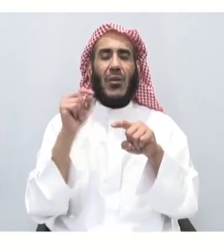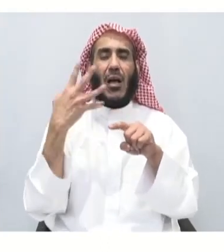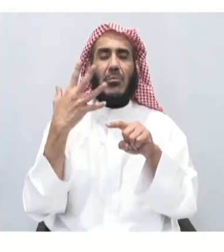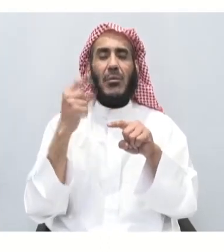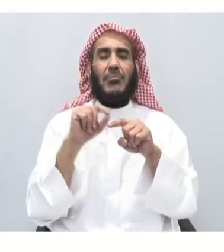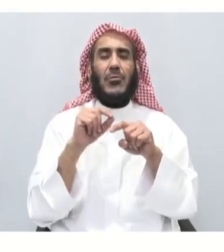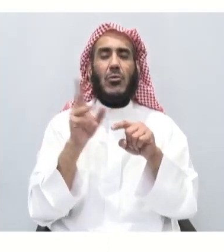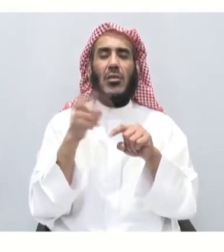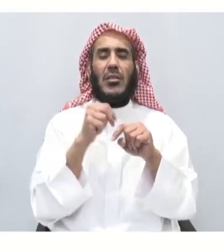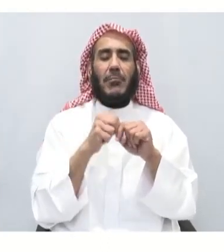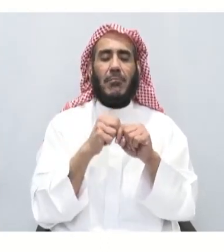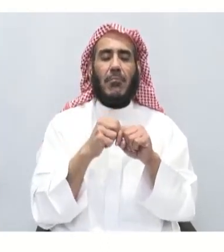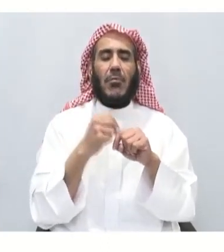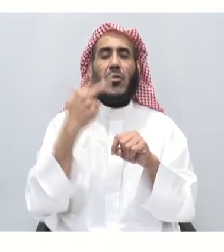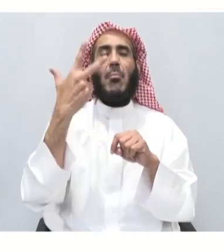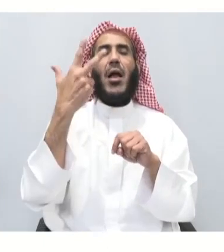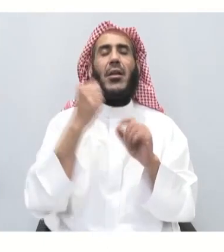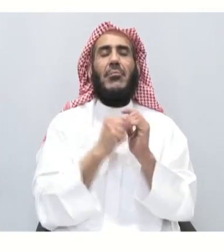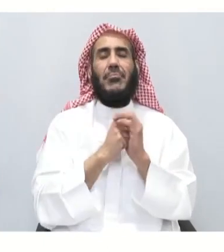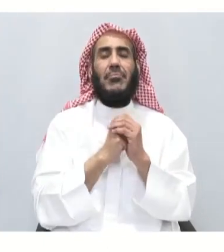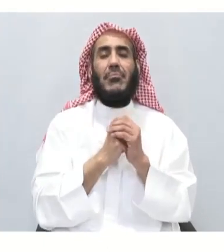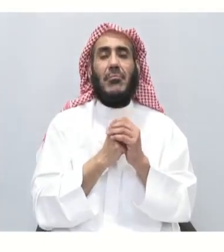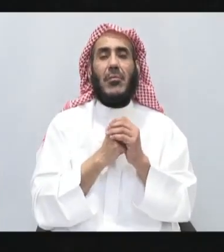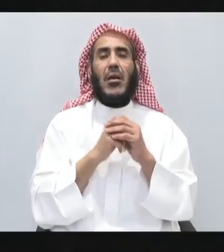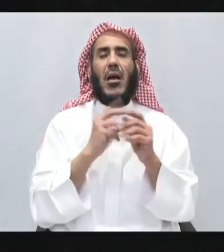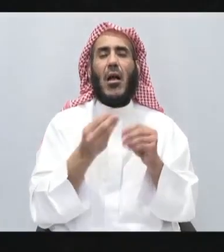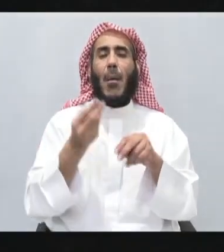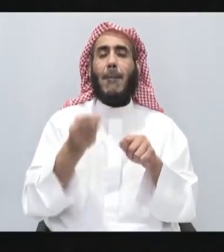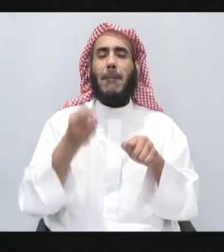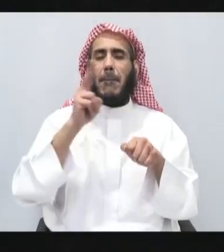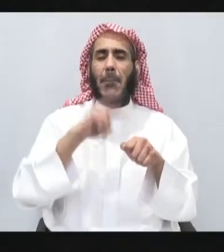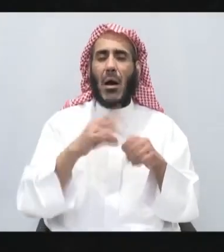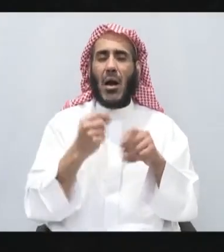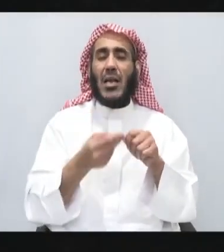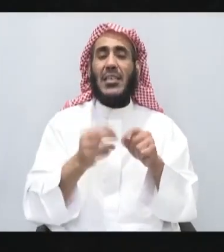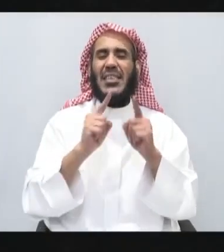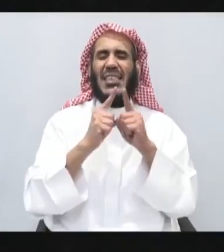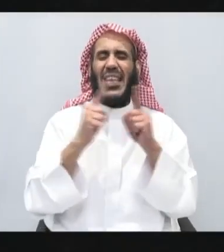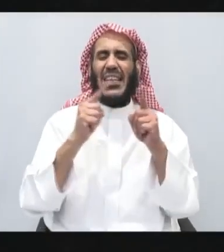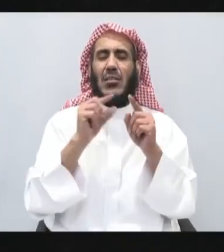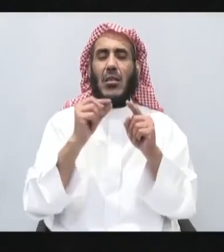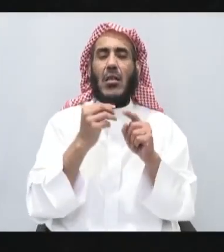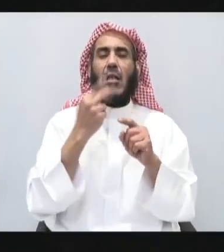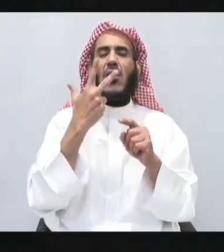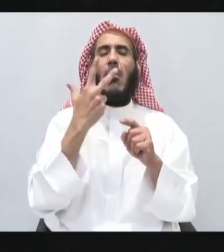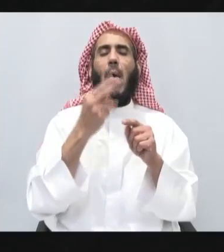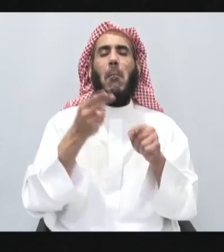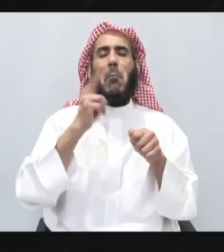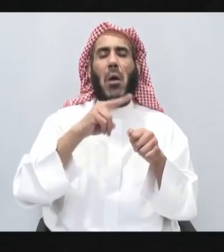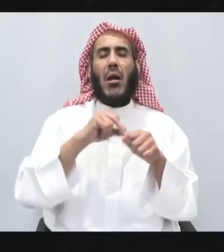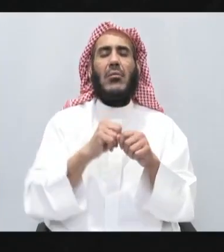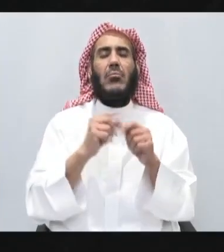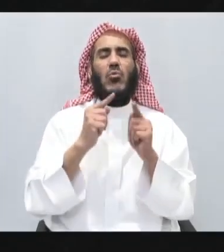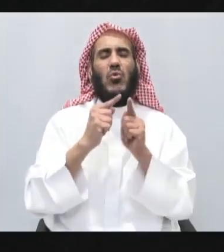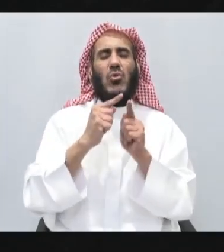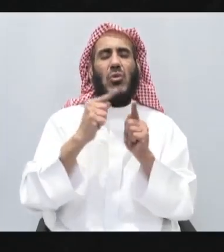من يصبح عندي 8 اذا كم مره يزداد السمك ثمان مرات اذا يزداد